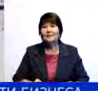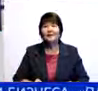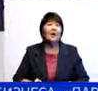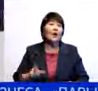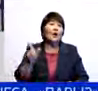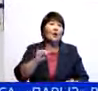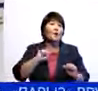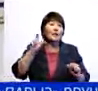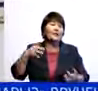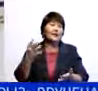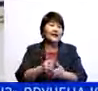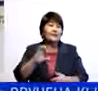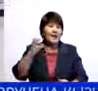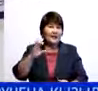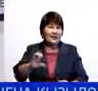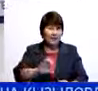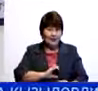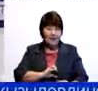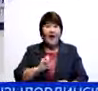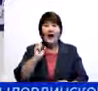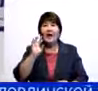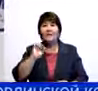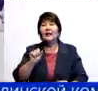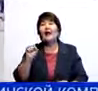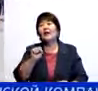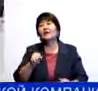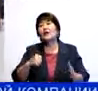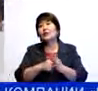Оба спортсмена завоевали серебряные медали. Акбар Алтай